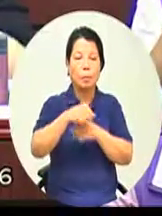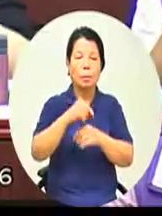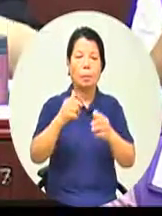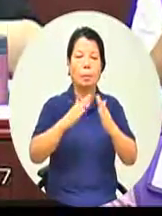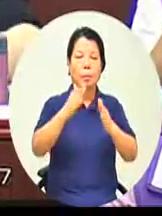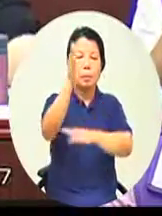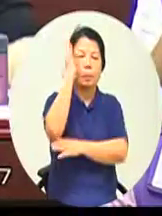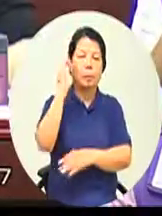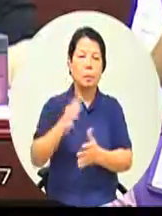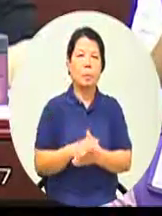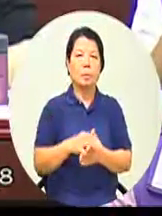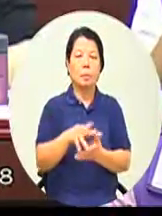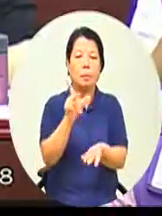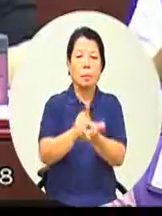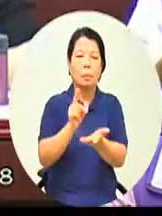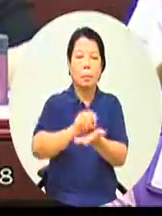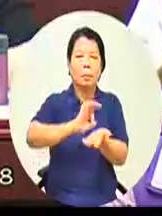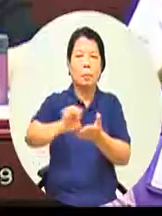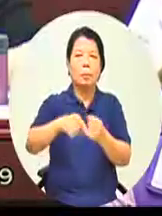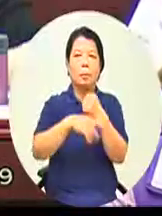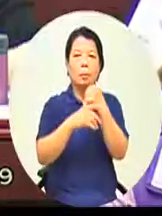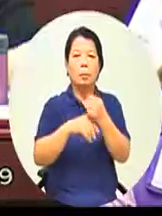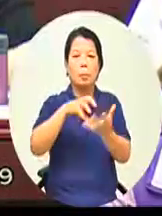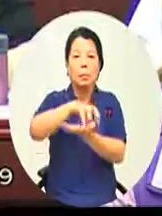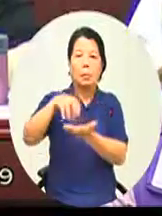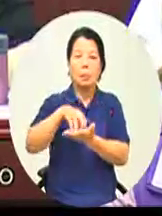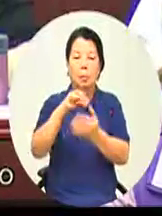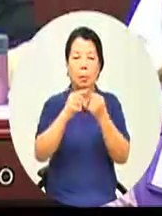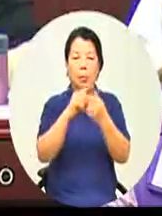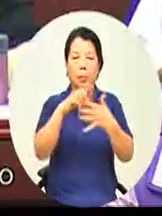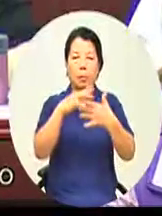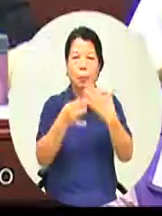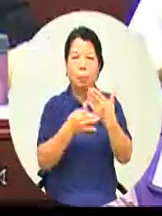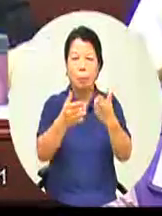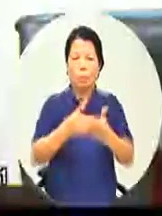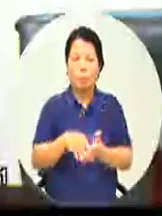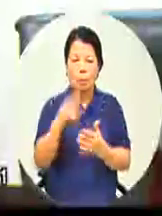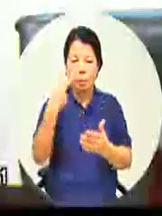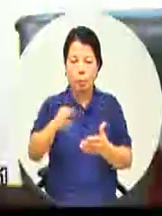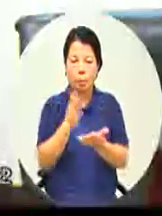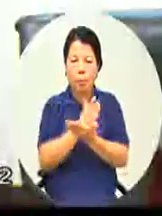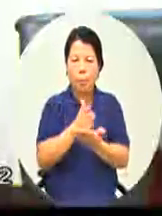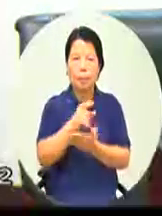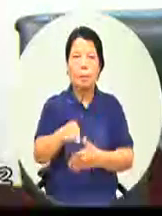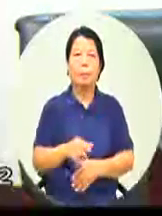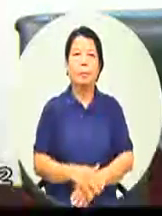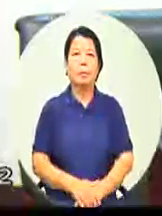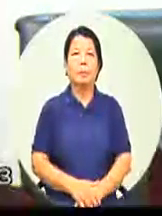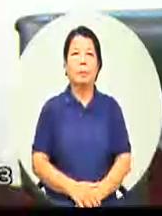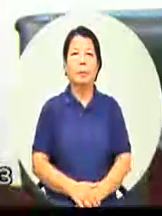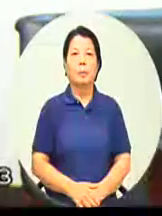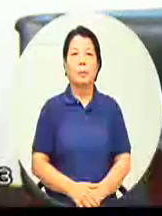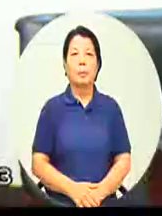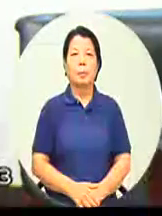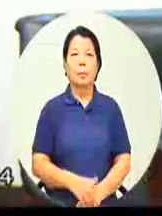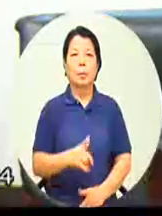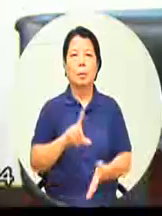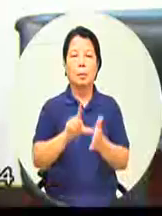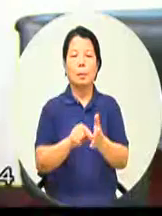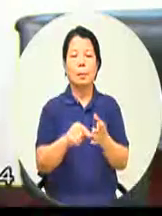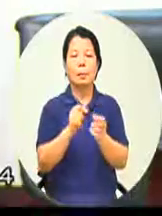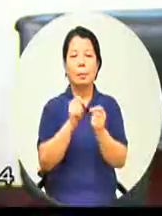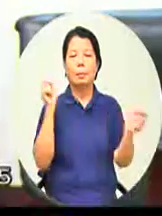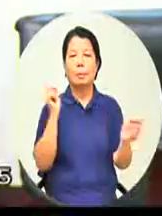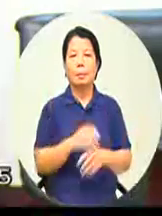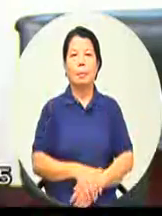府一些租用办法，我们在做衡量。我做以上报告。好， 谢谢。因为我那我了，不要再